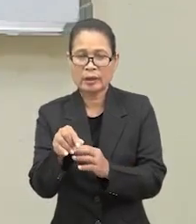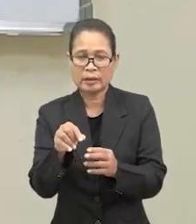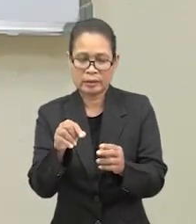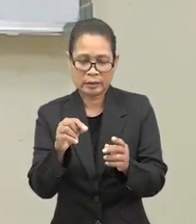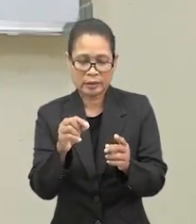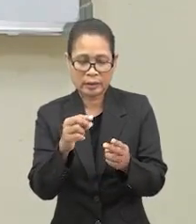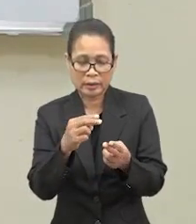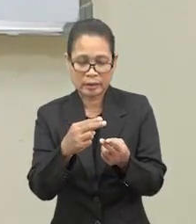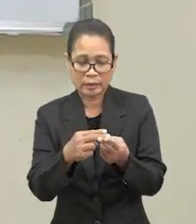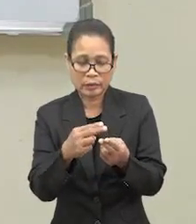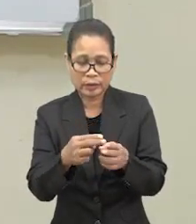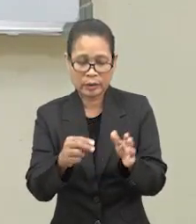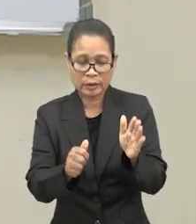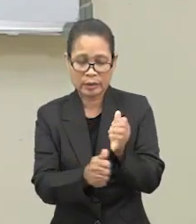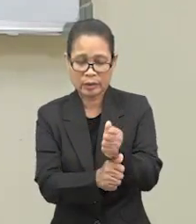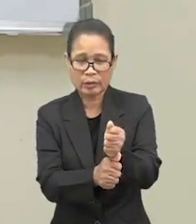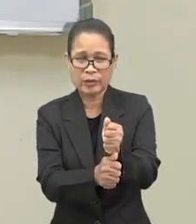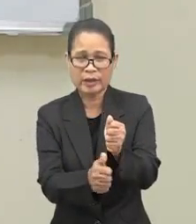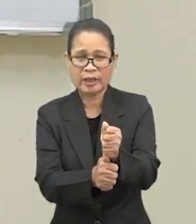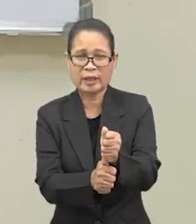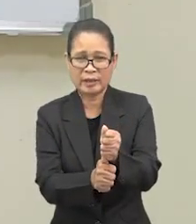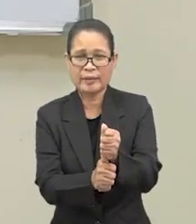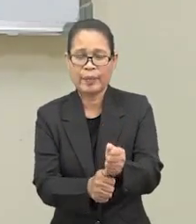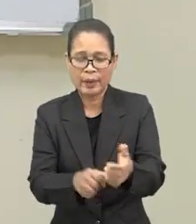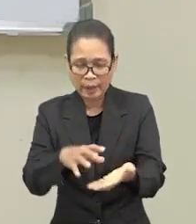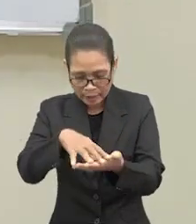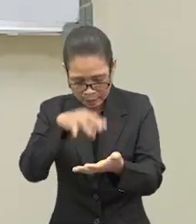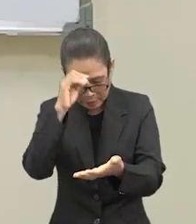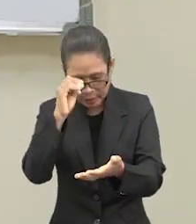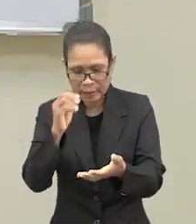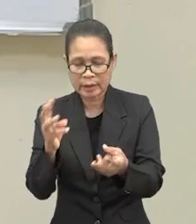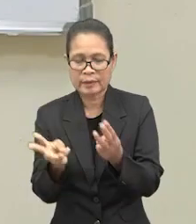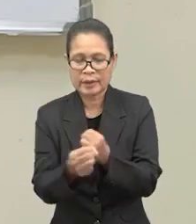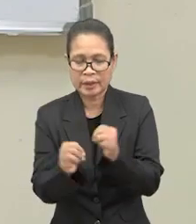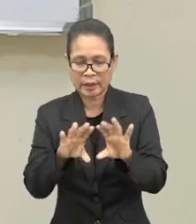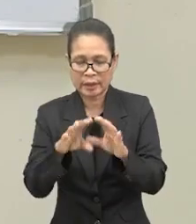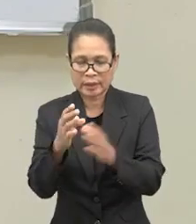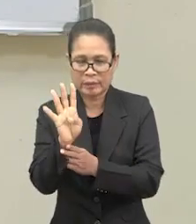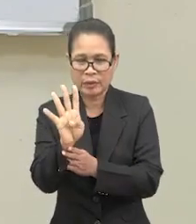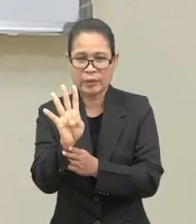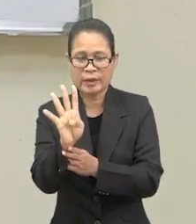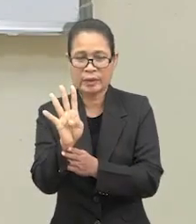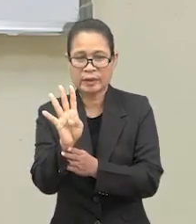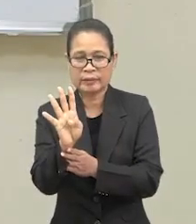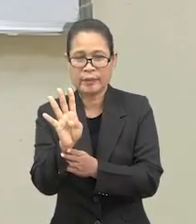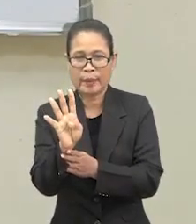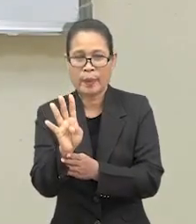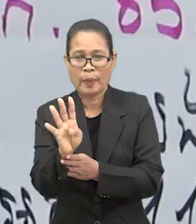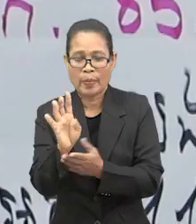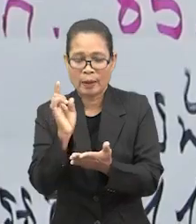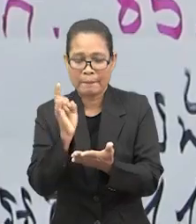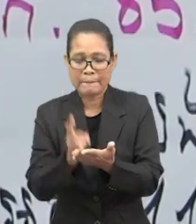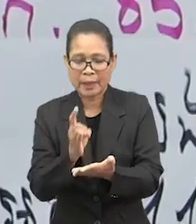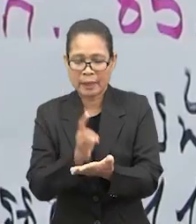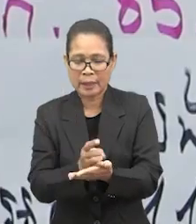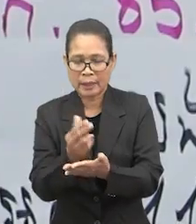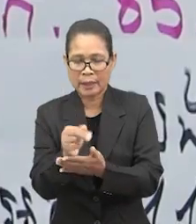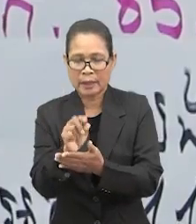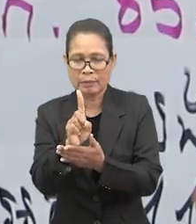Ngày nay dương cho ra chùm nọt chùm lòng chương rồi mới tiết ná. Chẳng, nơi ngày nay cứ dương riêng cần đặt vị trìa. Hạ tì